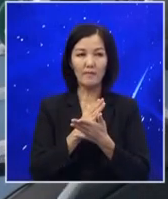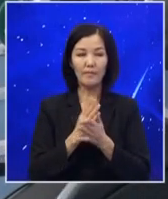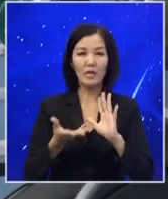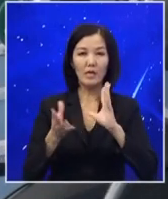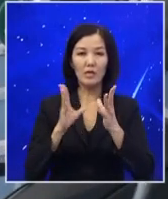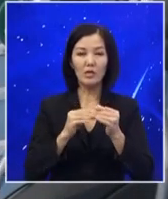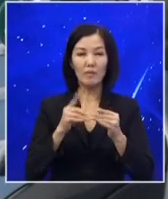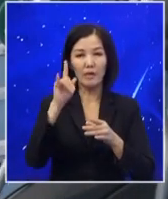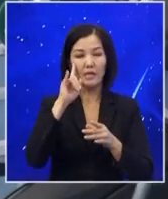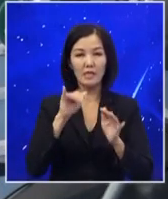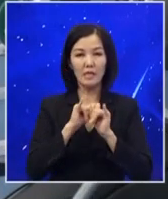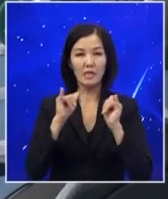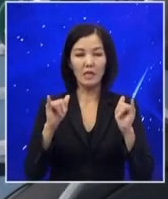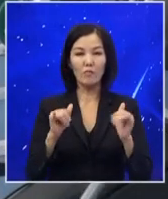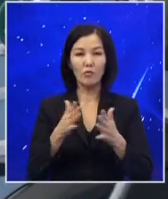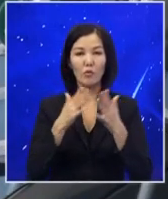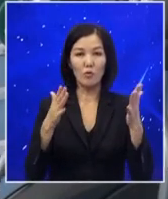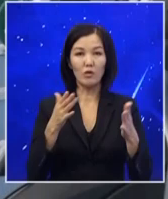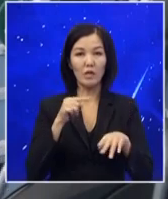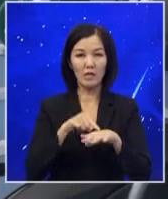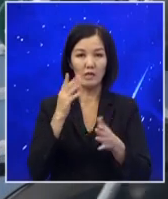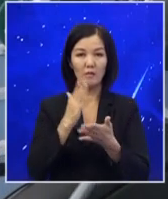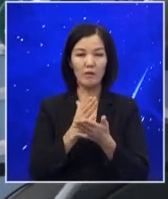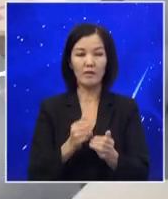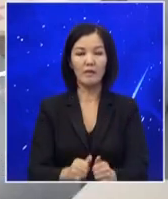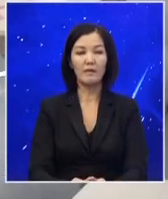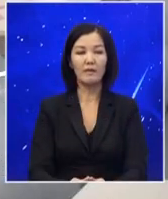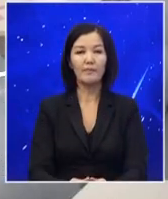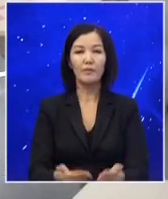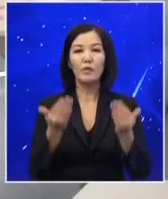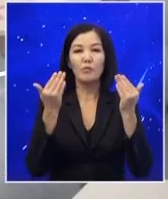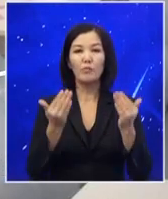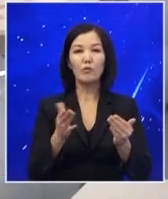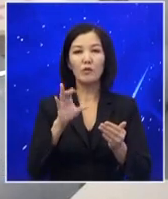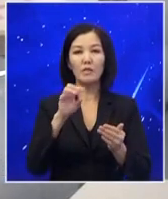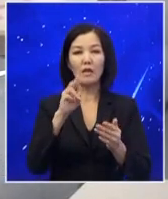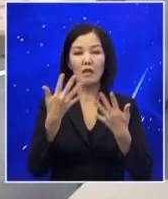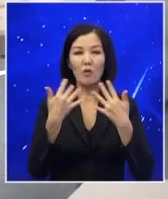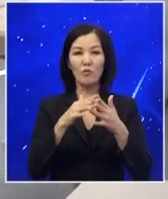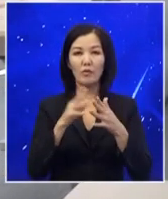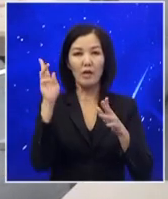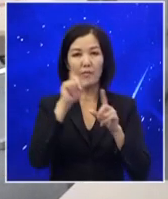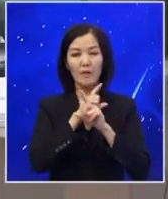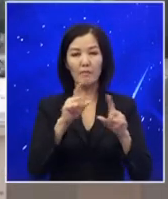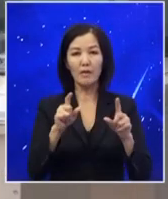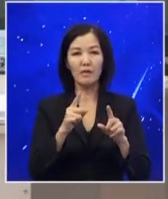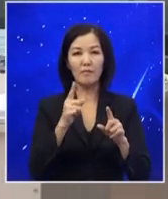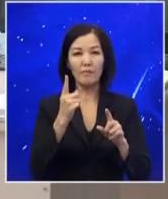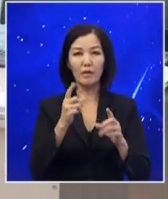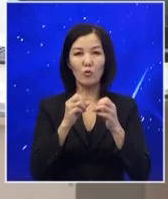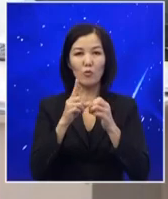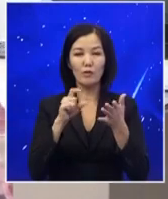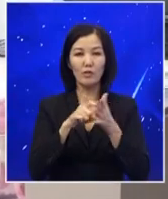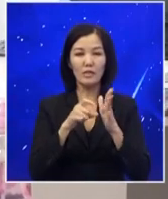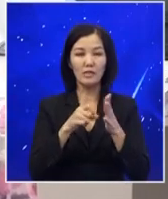Қазақстанның дамуына үлкен ықпал болып жатыр деп сенемін. Бүгінде Сата ауылындағы аталмыш білім шаңырағында 1 мен 11-ші